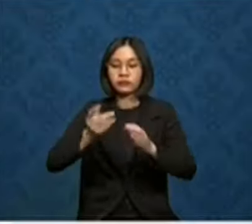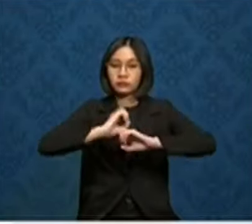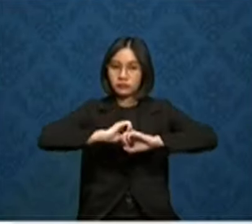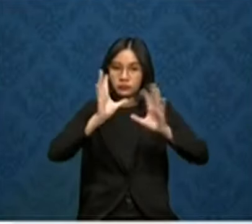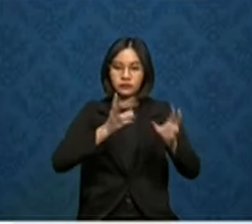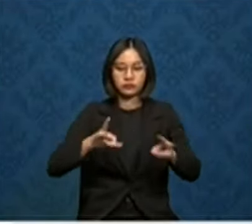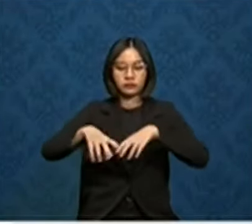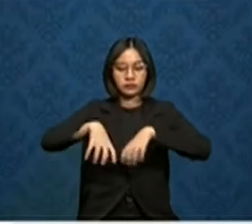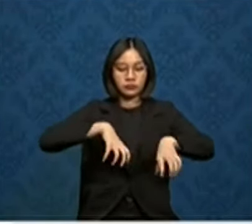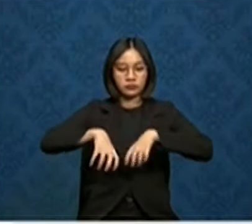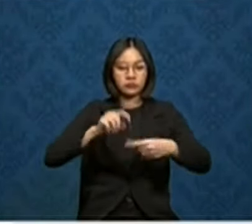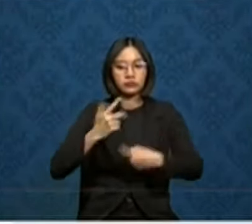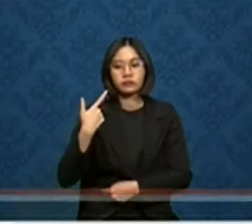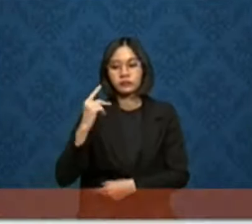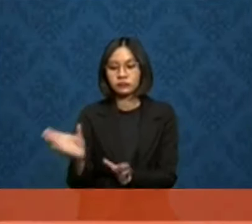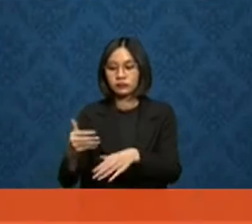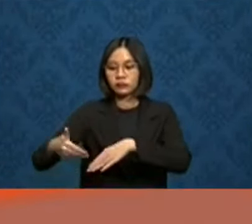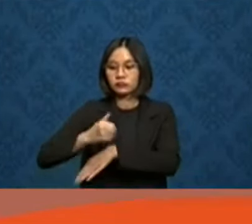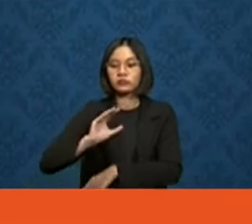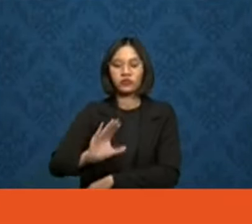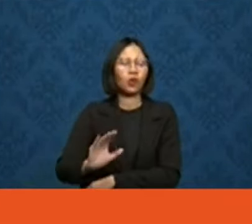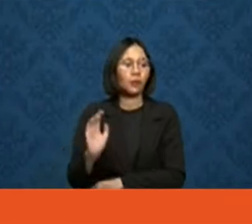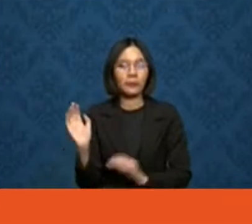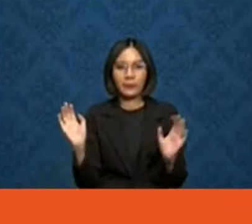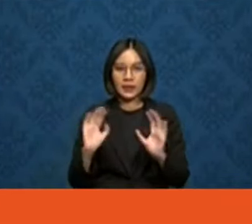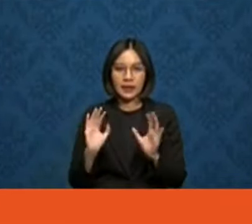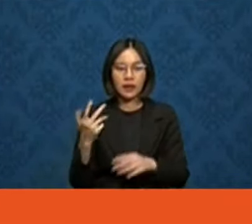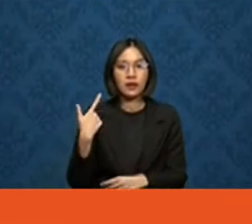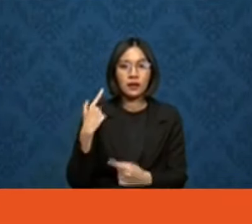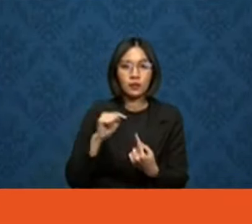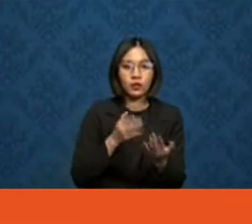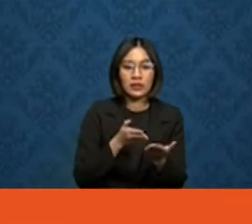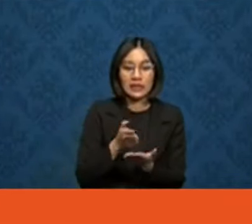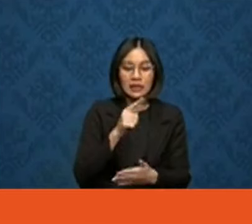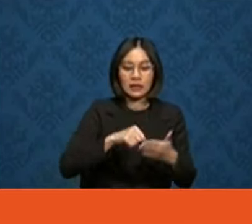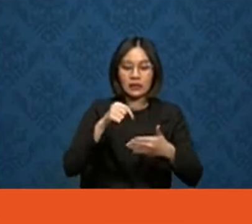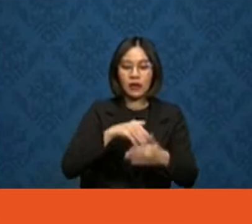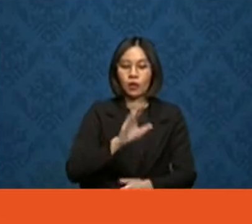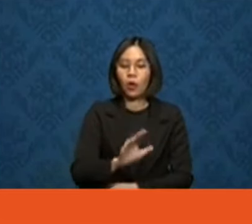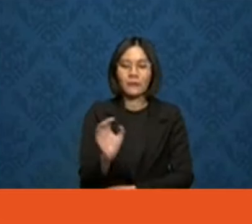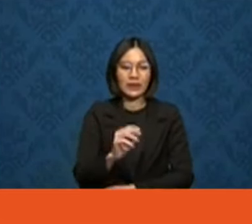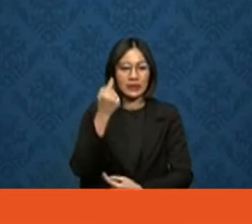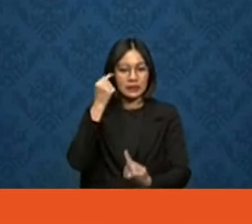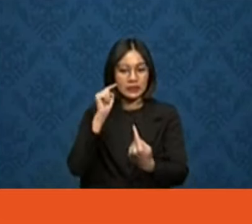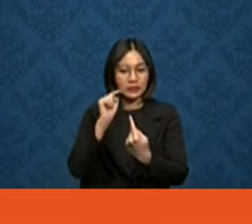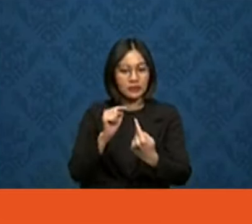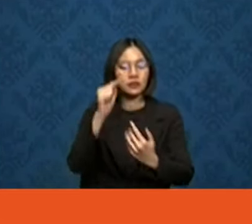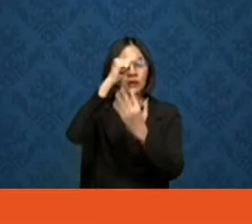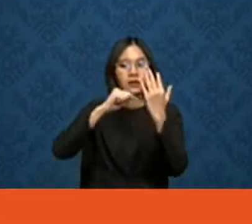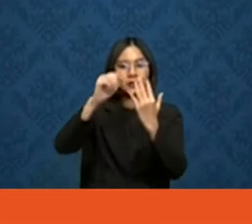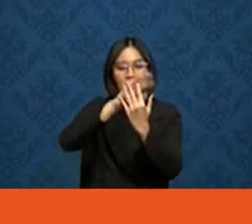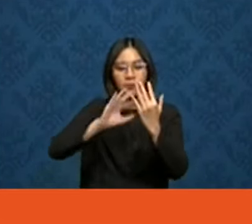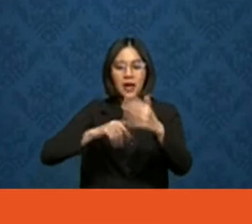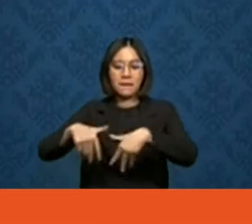การบริหารนั้นไม่ใช่ประโยชน์ของพรรคการเมืองของท่านไม่ใช่ประโยชน์เขตเลือกตั้งของท่านแต่ต้องคิดถึงประโยชน์ของประเทศประชา